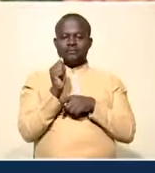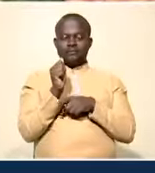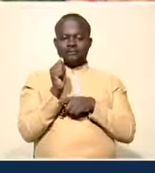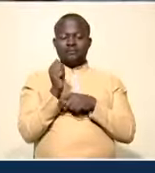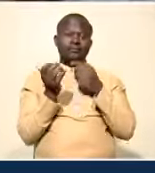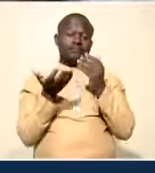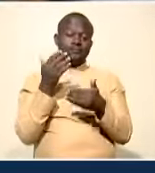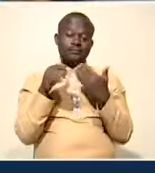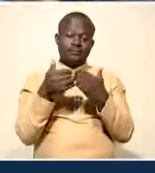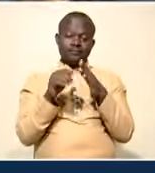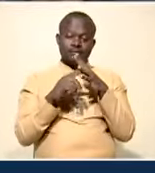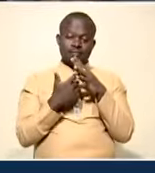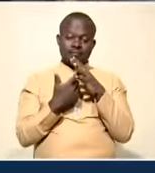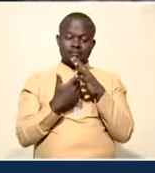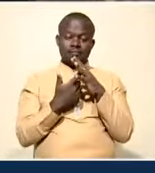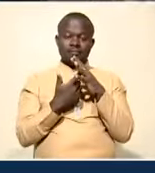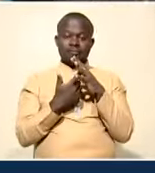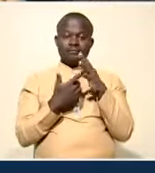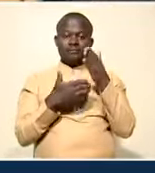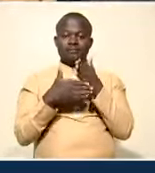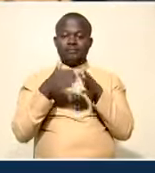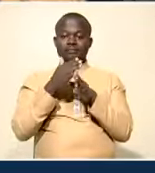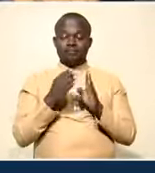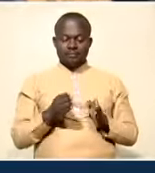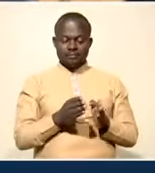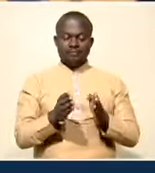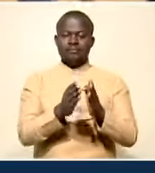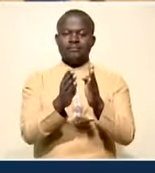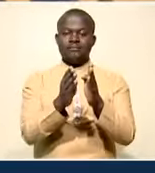buriya ibanza kubaka inzira